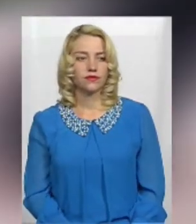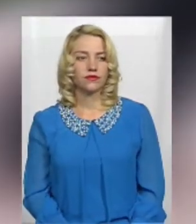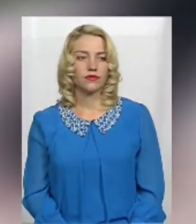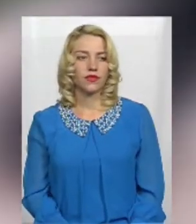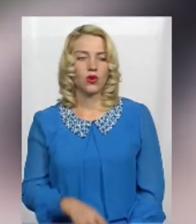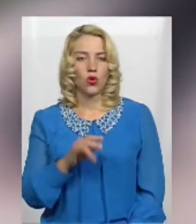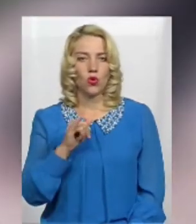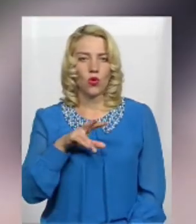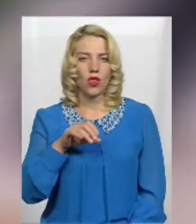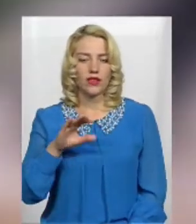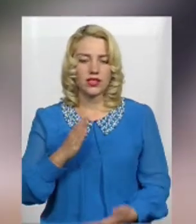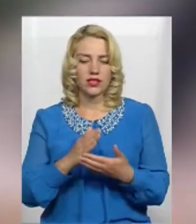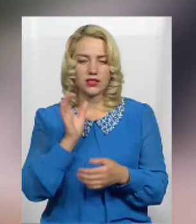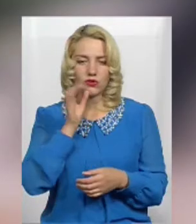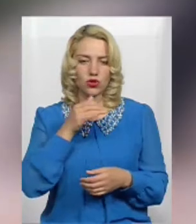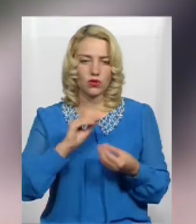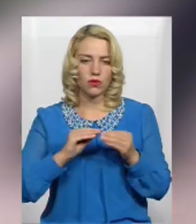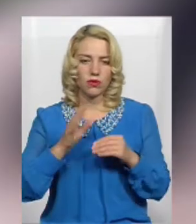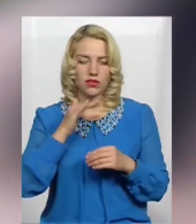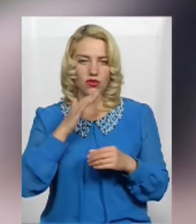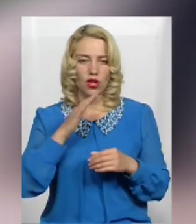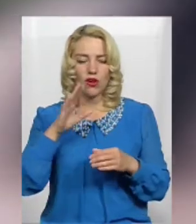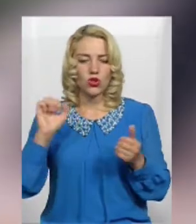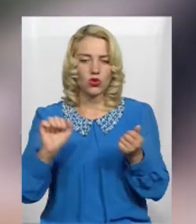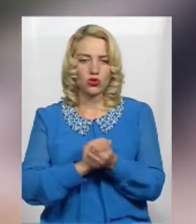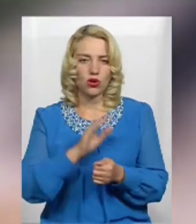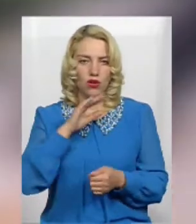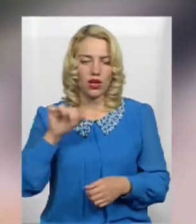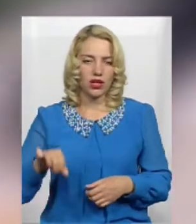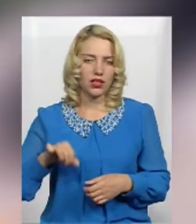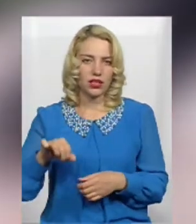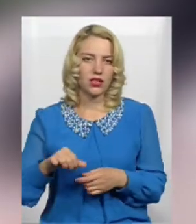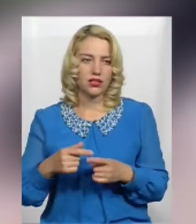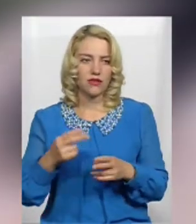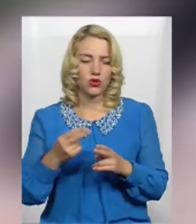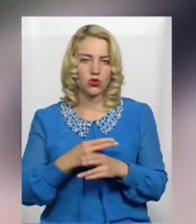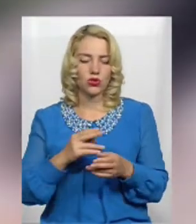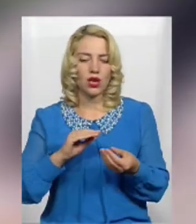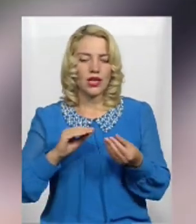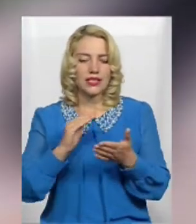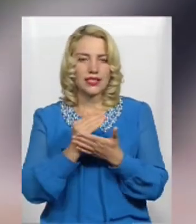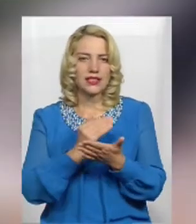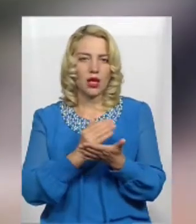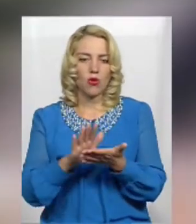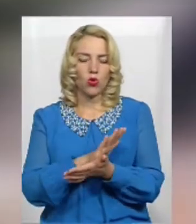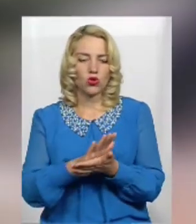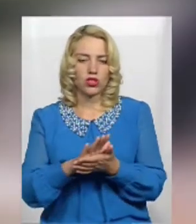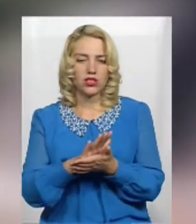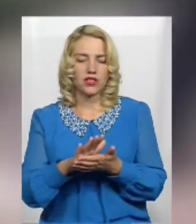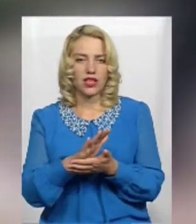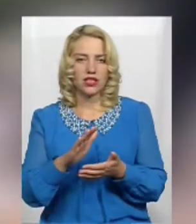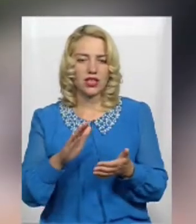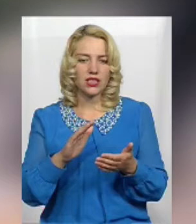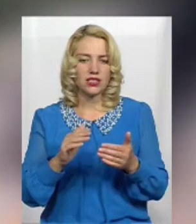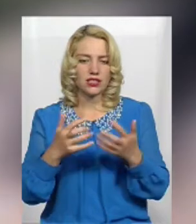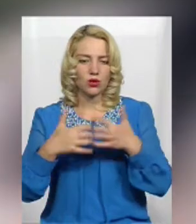У Летичеві існує серйозна проблема з водою, повисихали криниці. Крім того, практично відсутня система очисних споруд, тому стічні води без